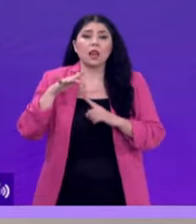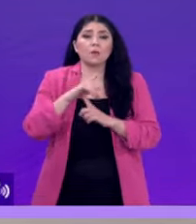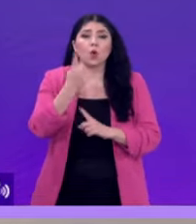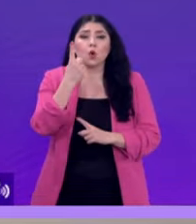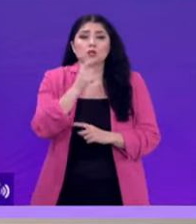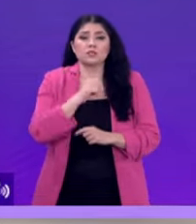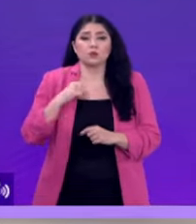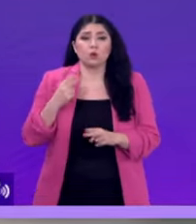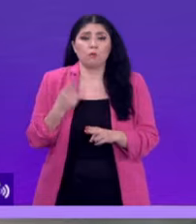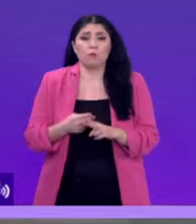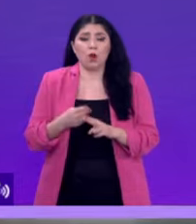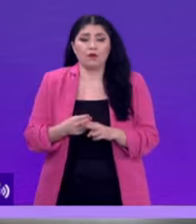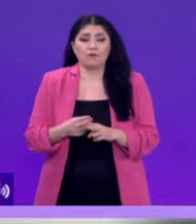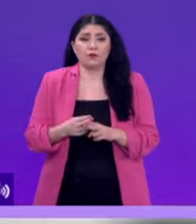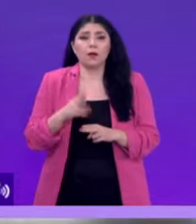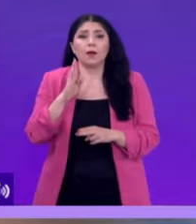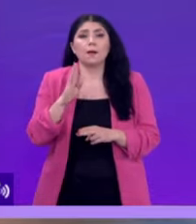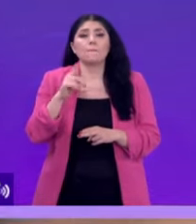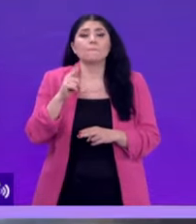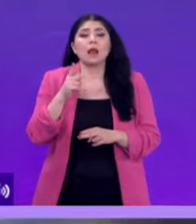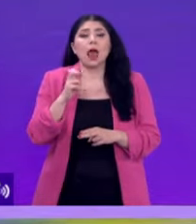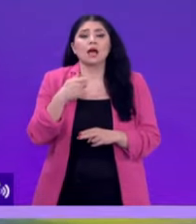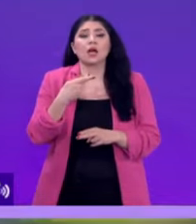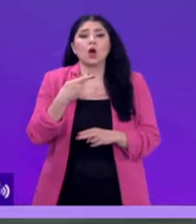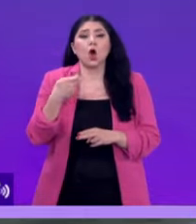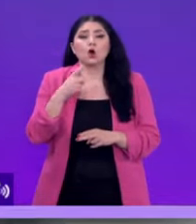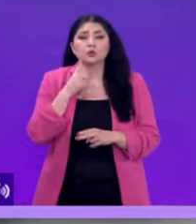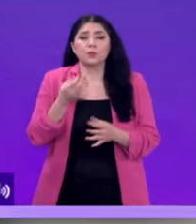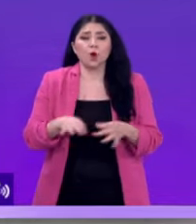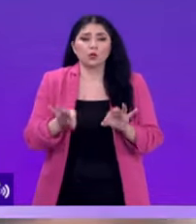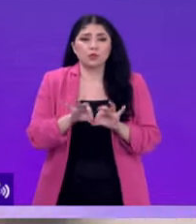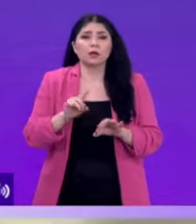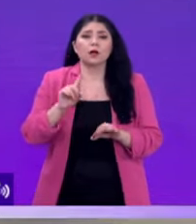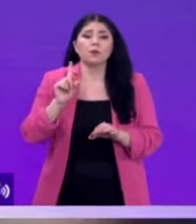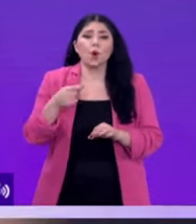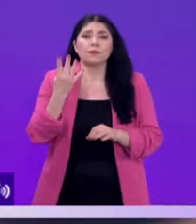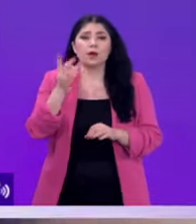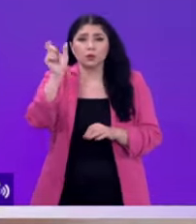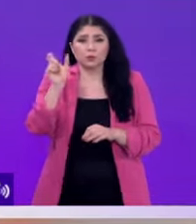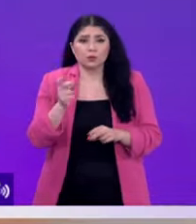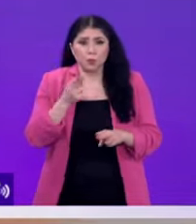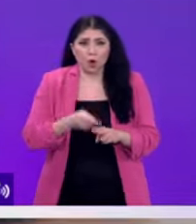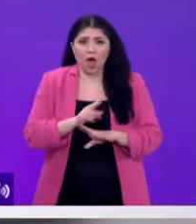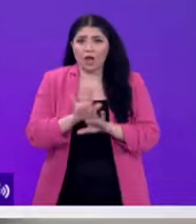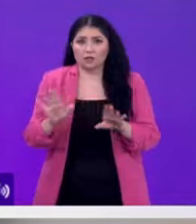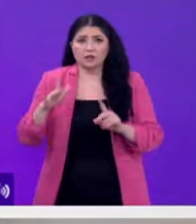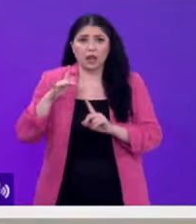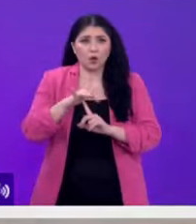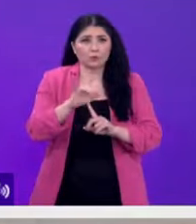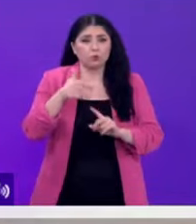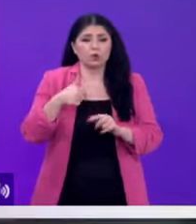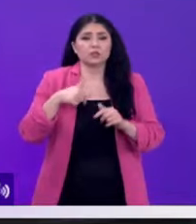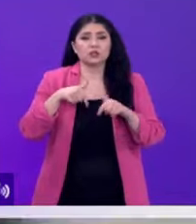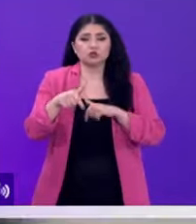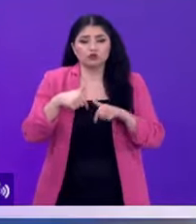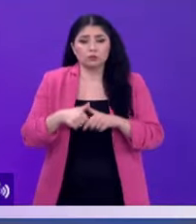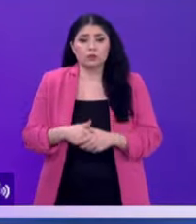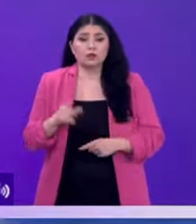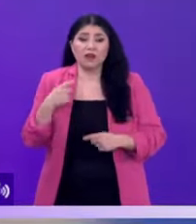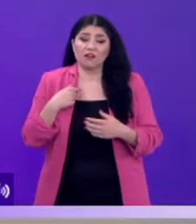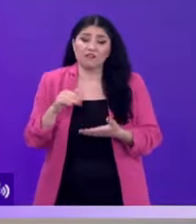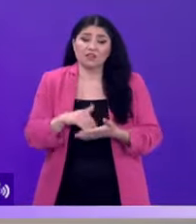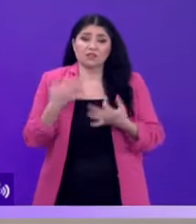singur pacient. Black Hawk poate să ia 4 pacienți, cu siguranță că dacă avem până acum 10 persoane rănite, va fi nevoie